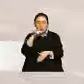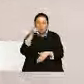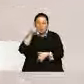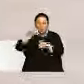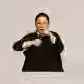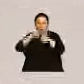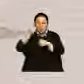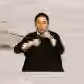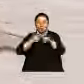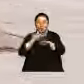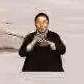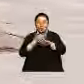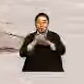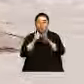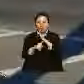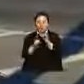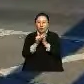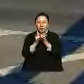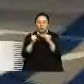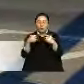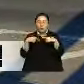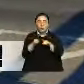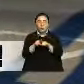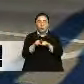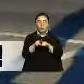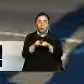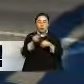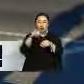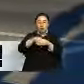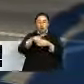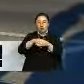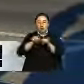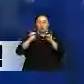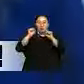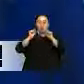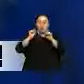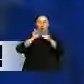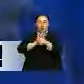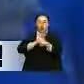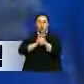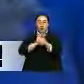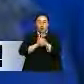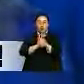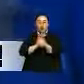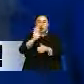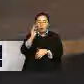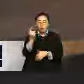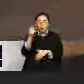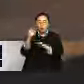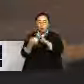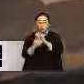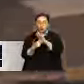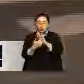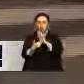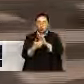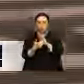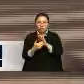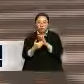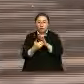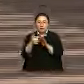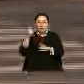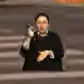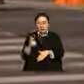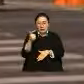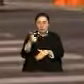경선을 거쳤고 다른 예비 후보들이 함께 선거운동에 나선 상황. 보수 성향이 강한 지역 표심을